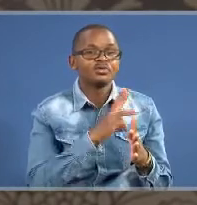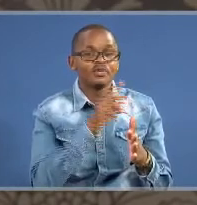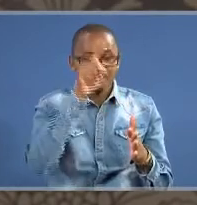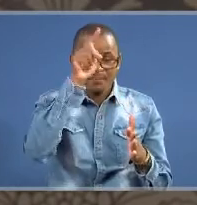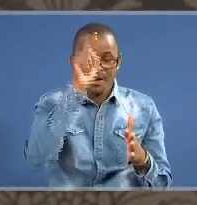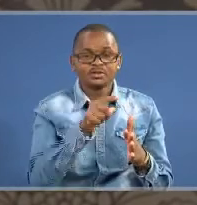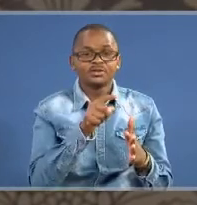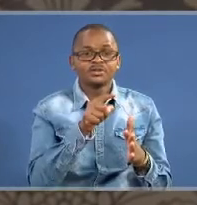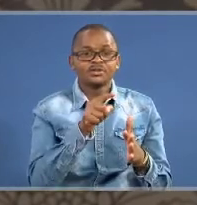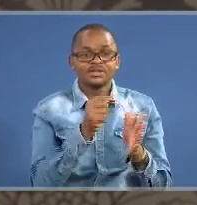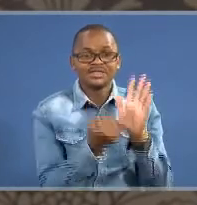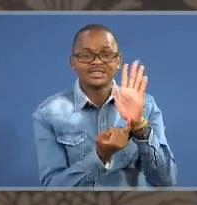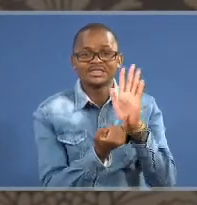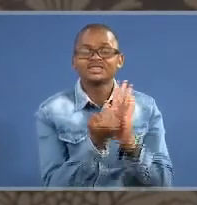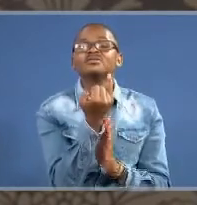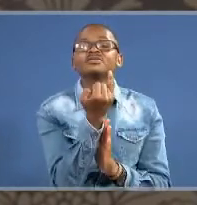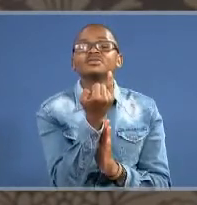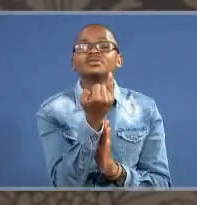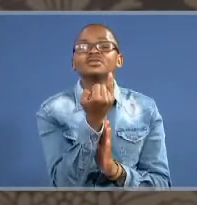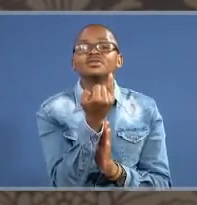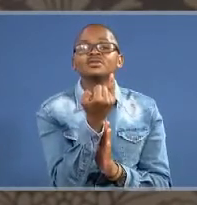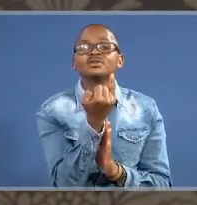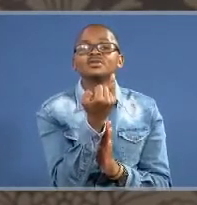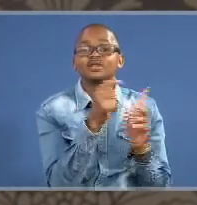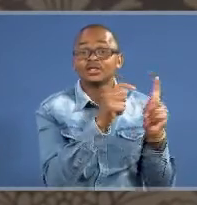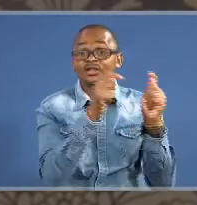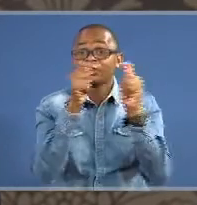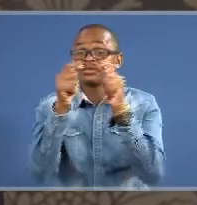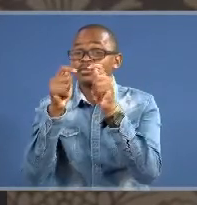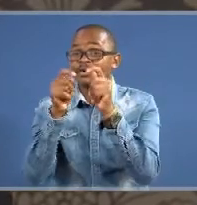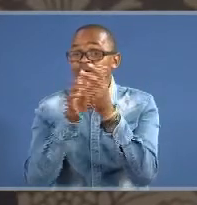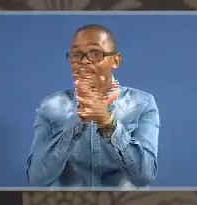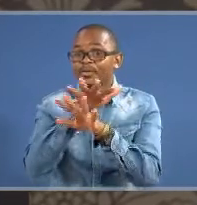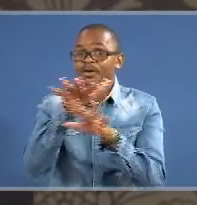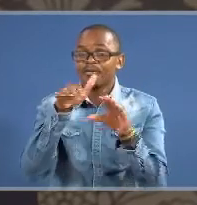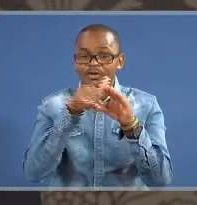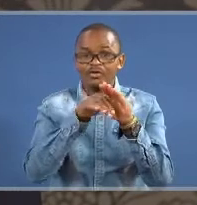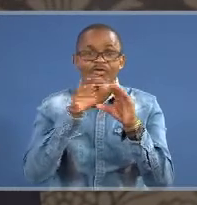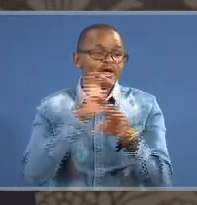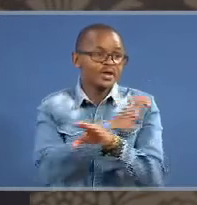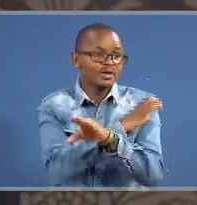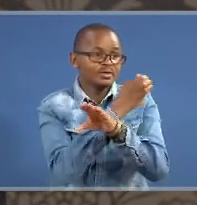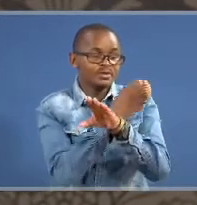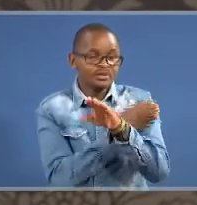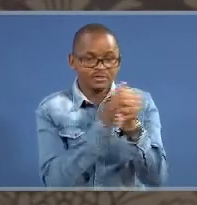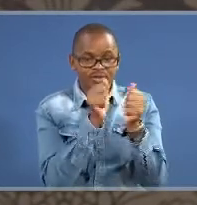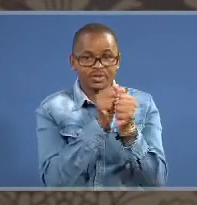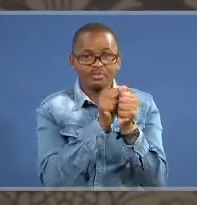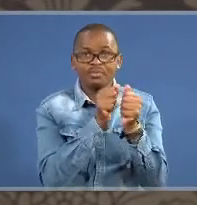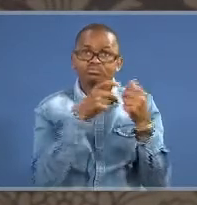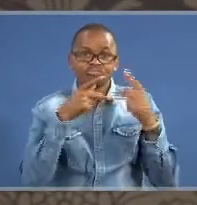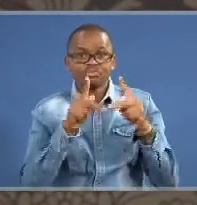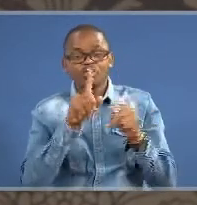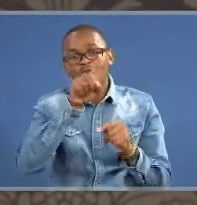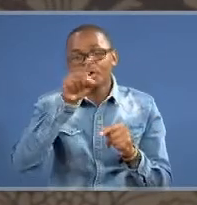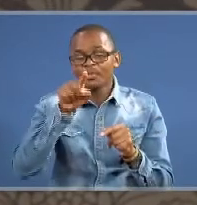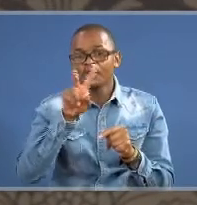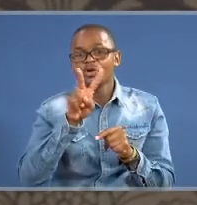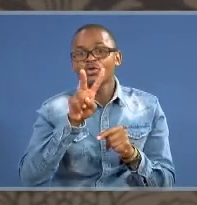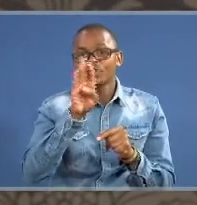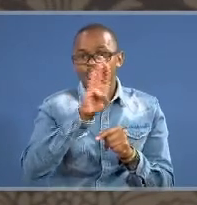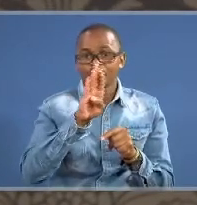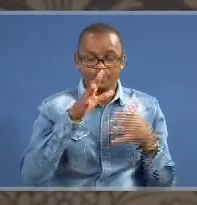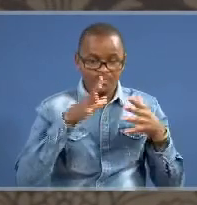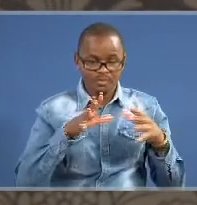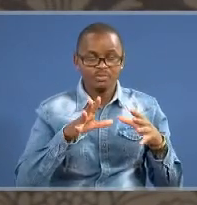to increase the transmission and supply of energy. With a population of about 1.2 billion